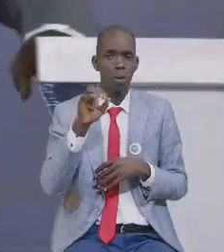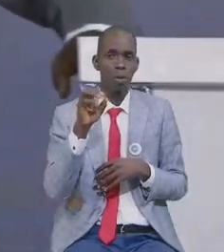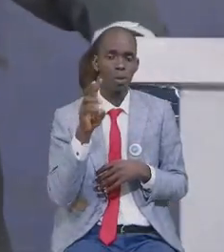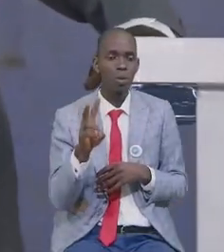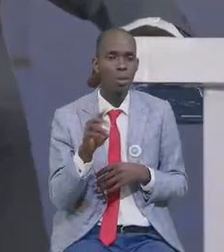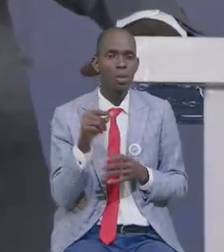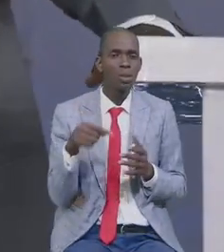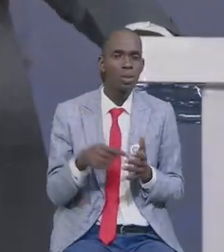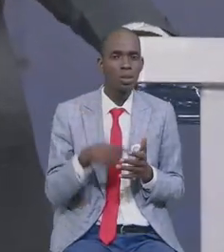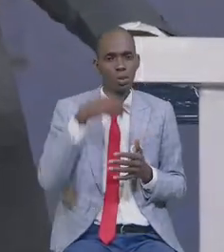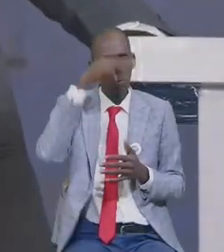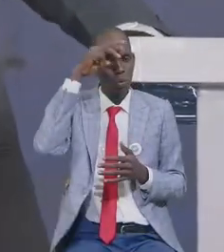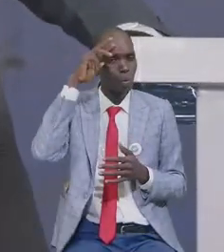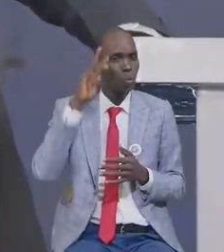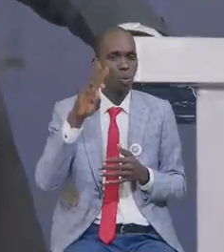cette veuve